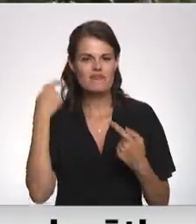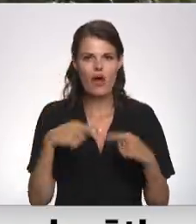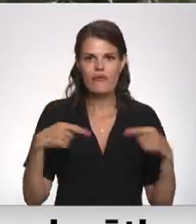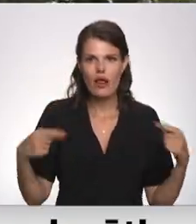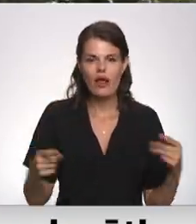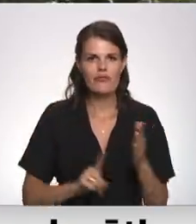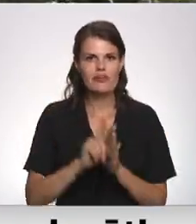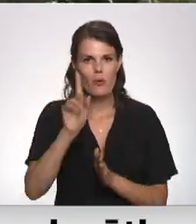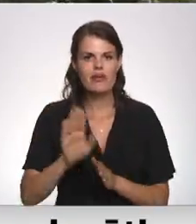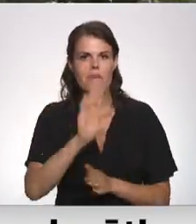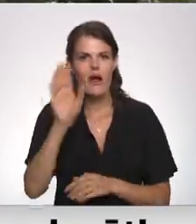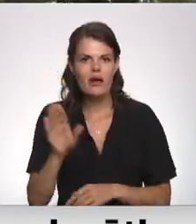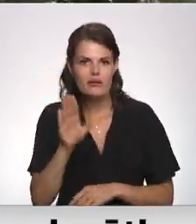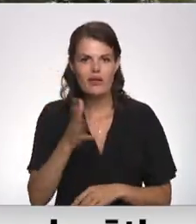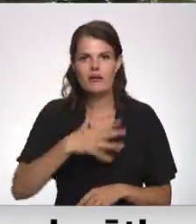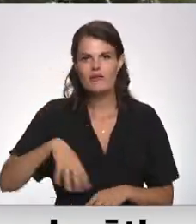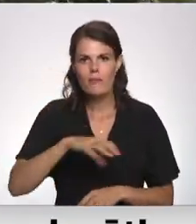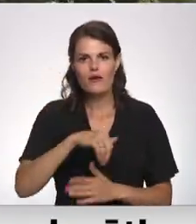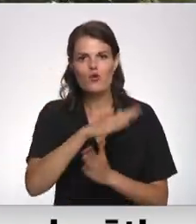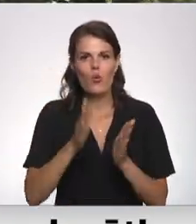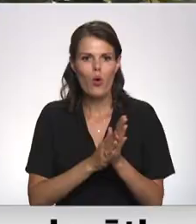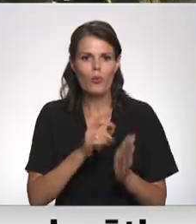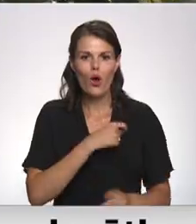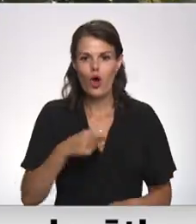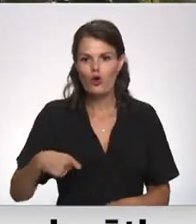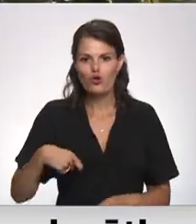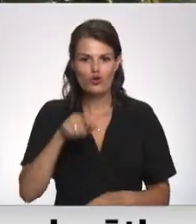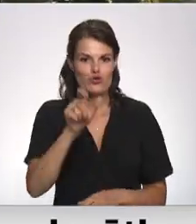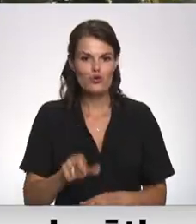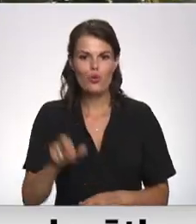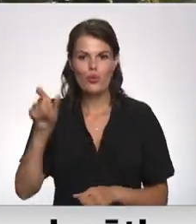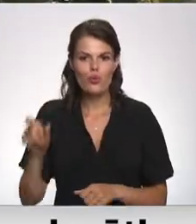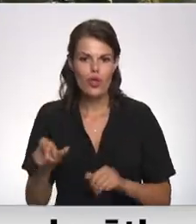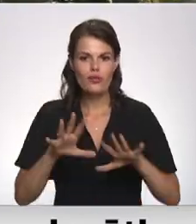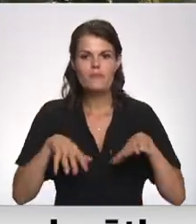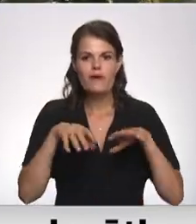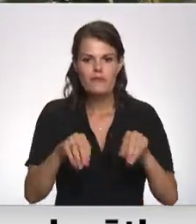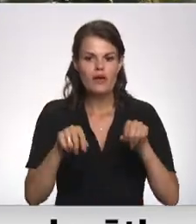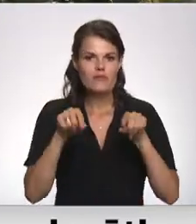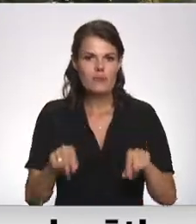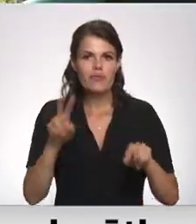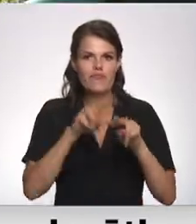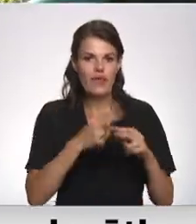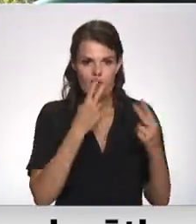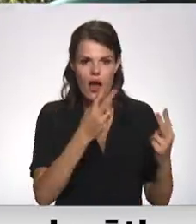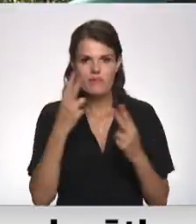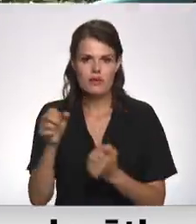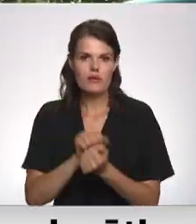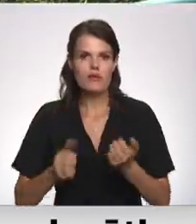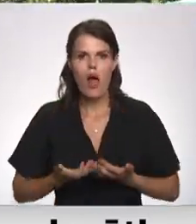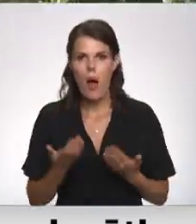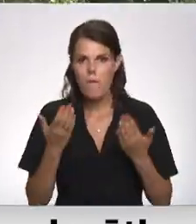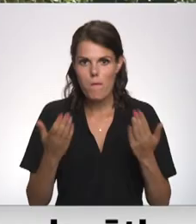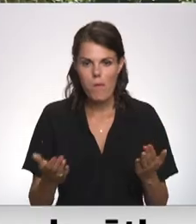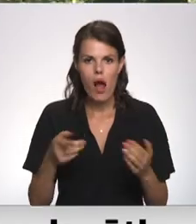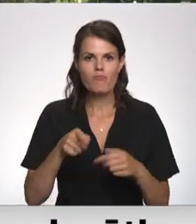pirmās dienas mēs kopā ar studentiem veicām šo te vietu apskati dabā. Zināmo